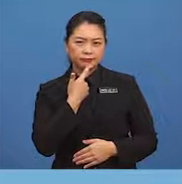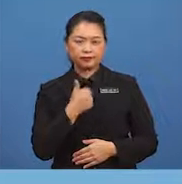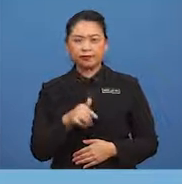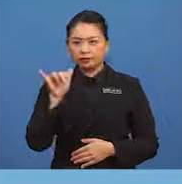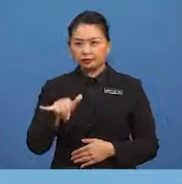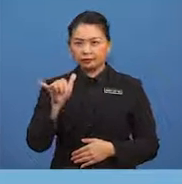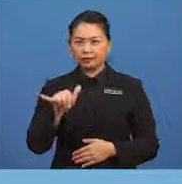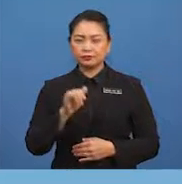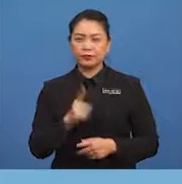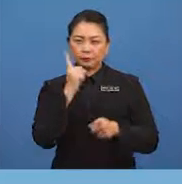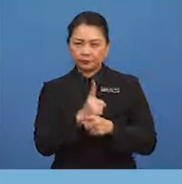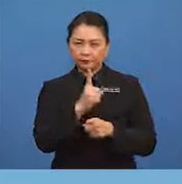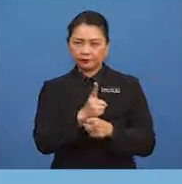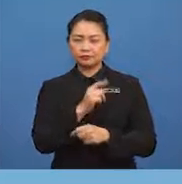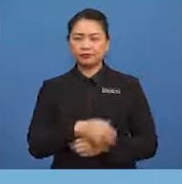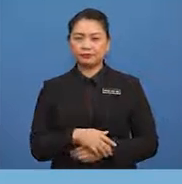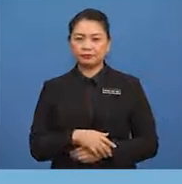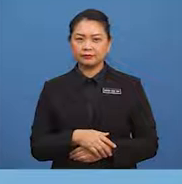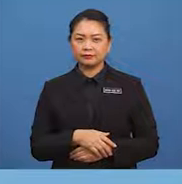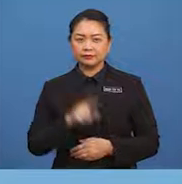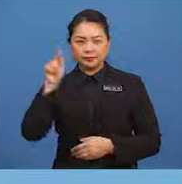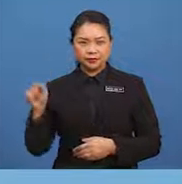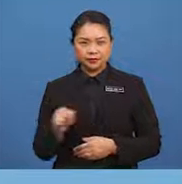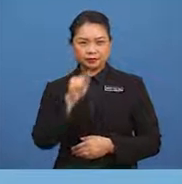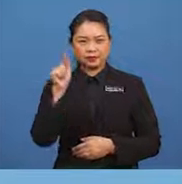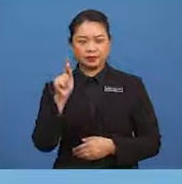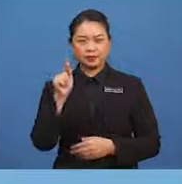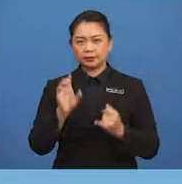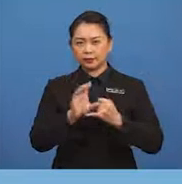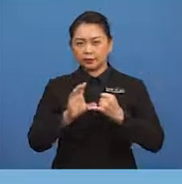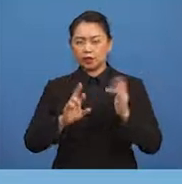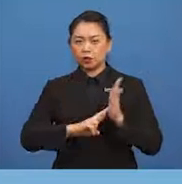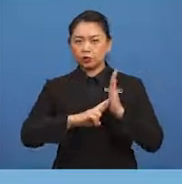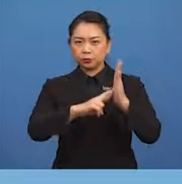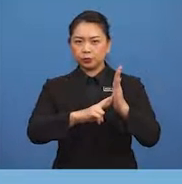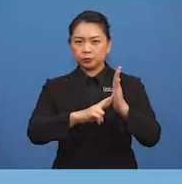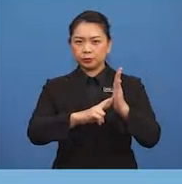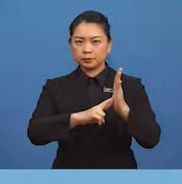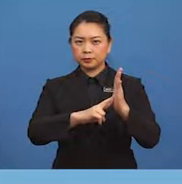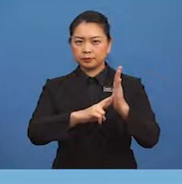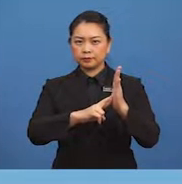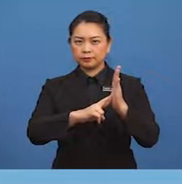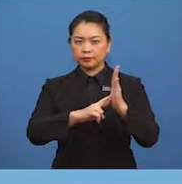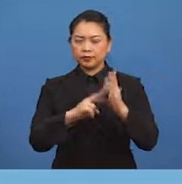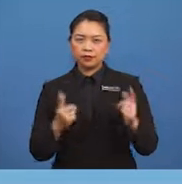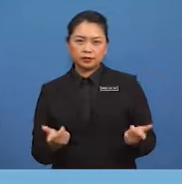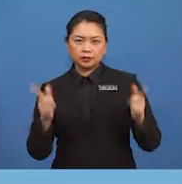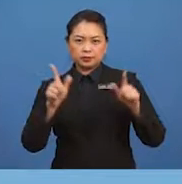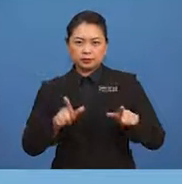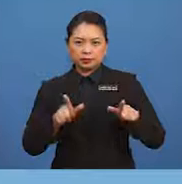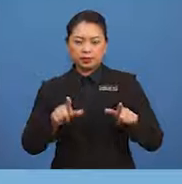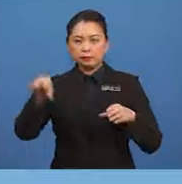Ya, betul. Kitar sel merujuk kepada turutan kejadian